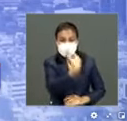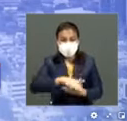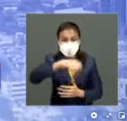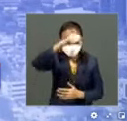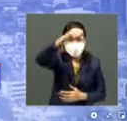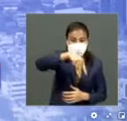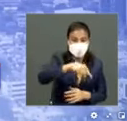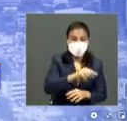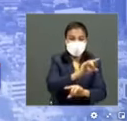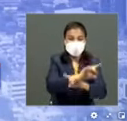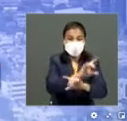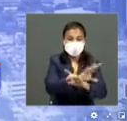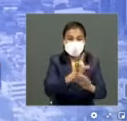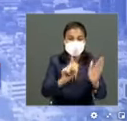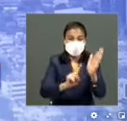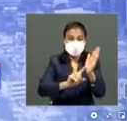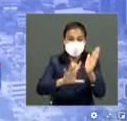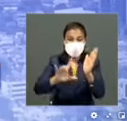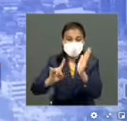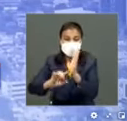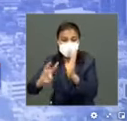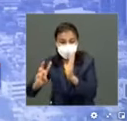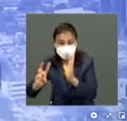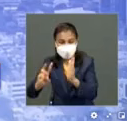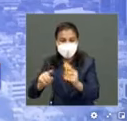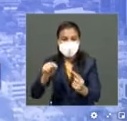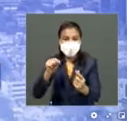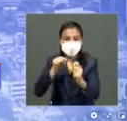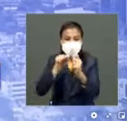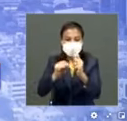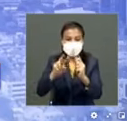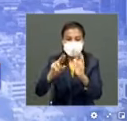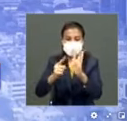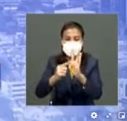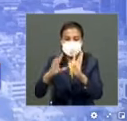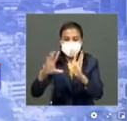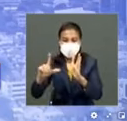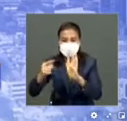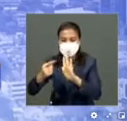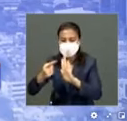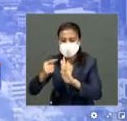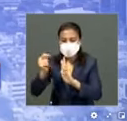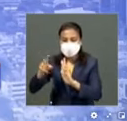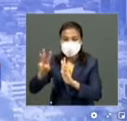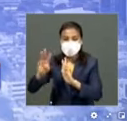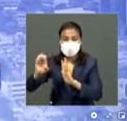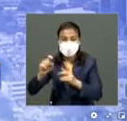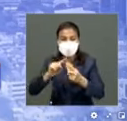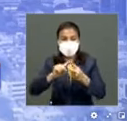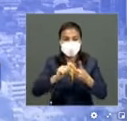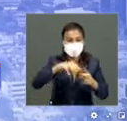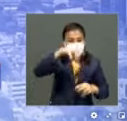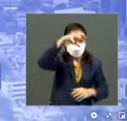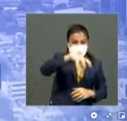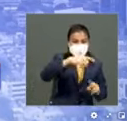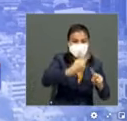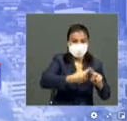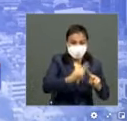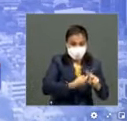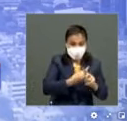รี56เขตราชเทวีนะคะและอาคารสำนักงานให้เช่าเขตยานาวา